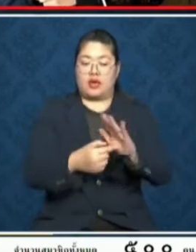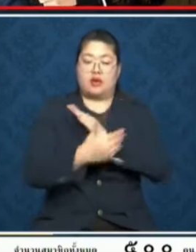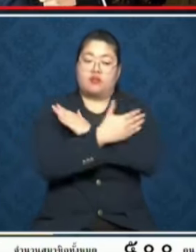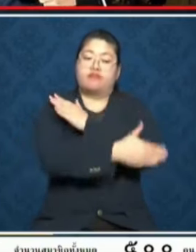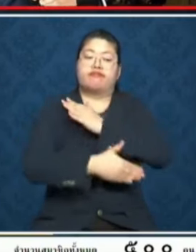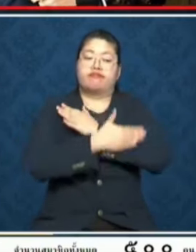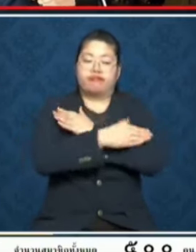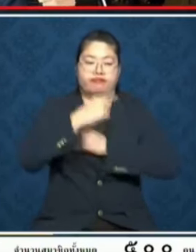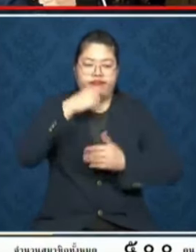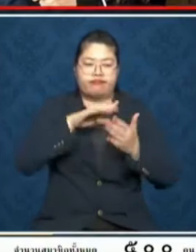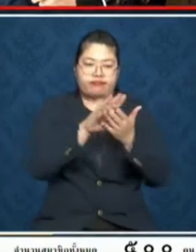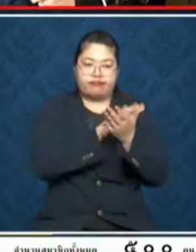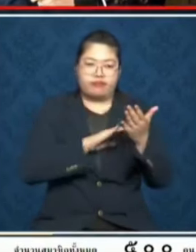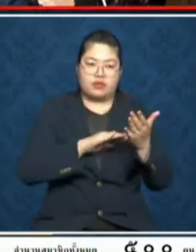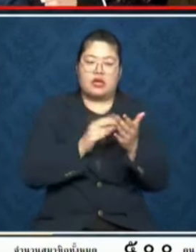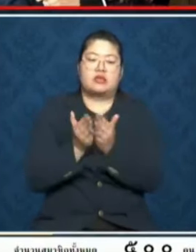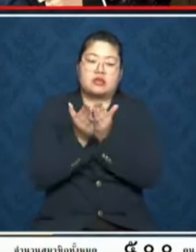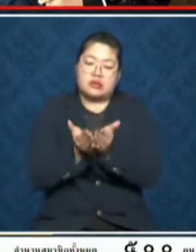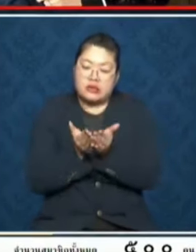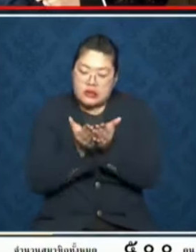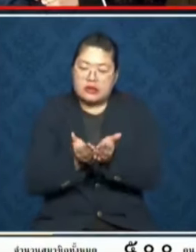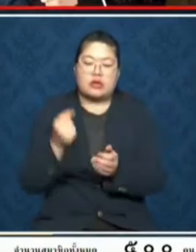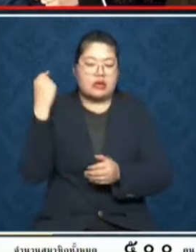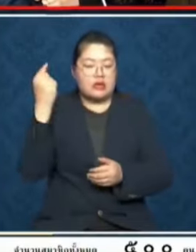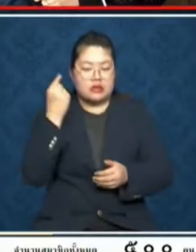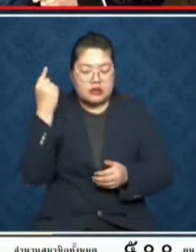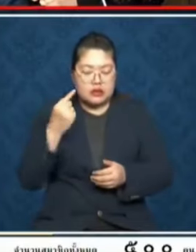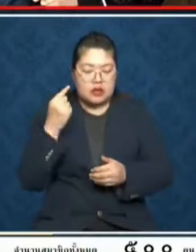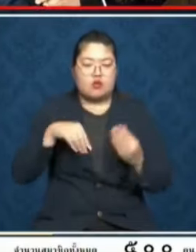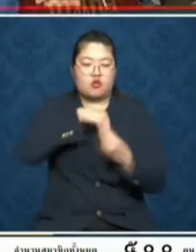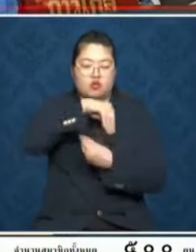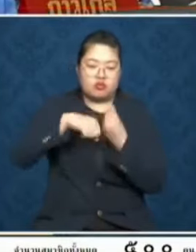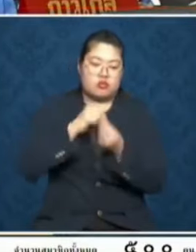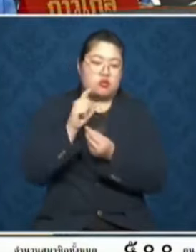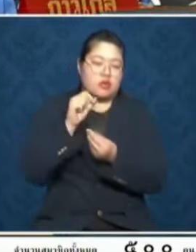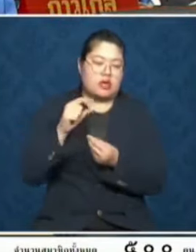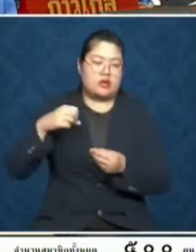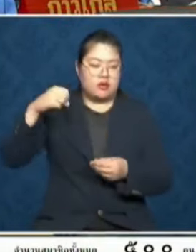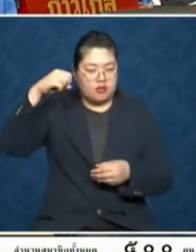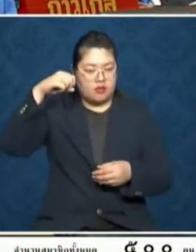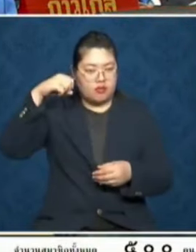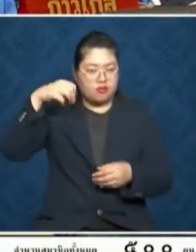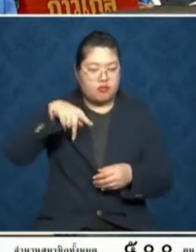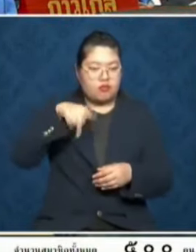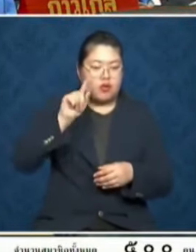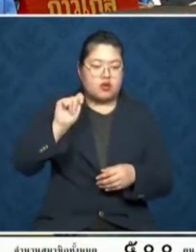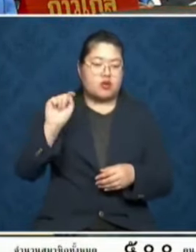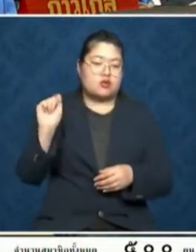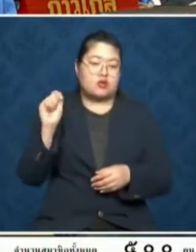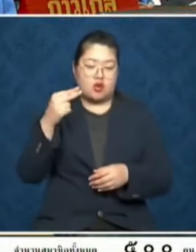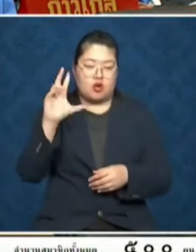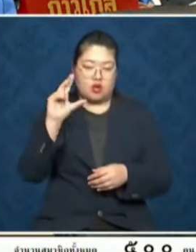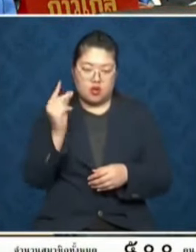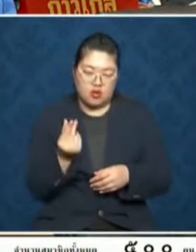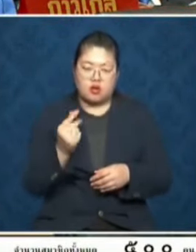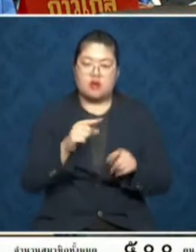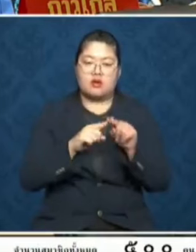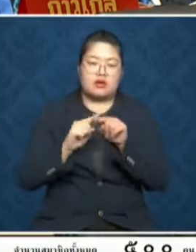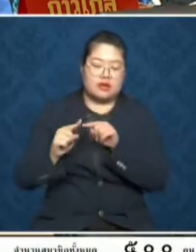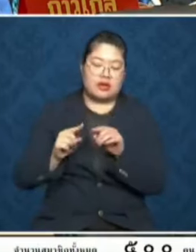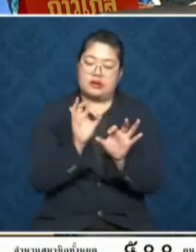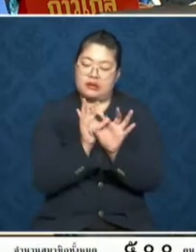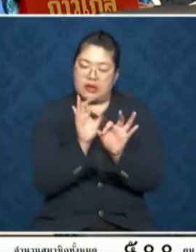ค่ะการนิคมการท่าเรือการท่องเที่ยวธุรกิจอย่างพลังงานนะคะอย่างปตท.นะคะรวมไปถึงบอร์ดธนาค